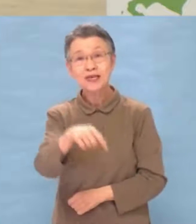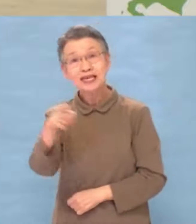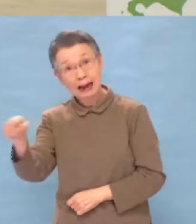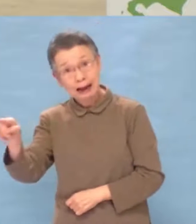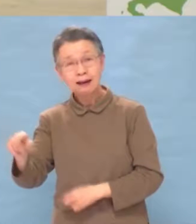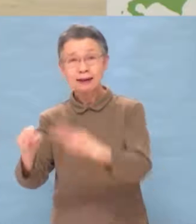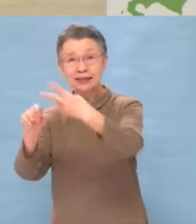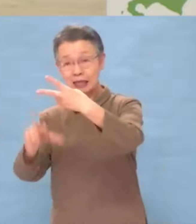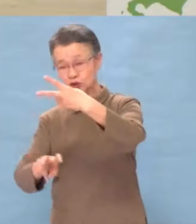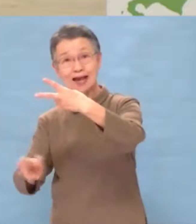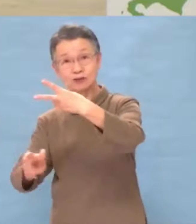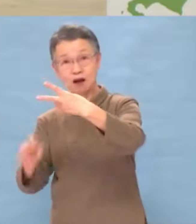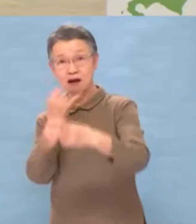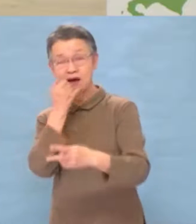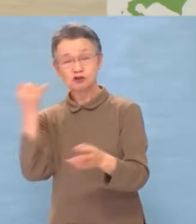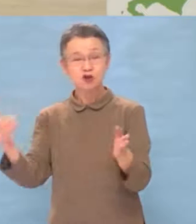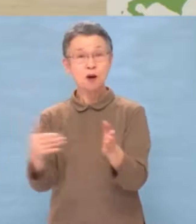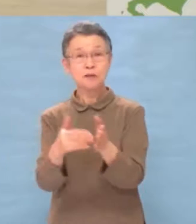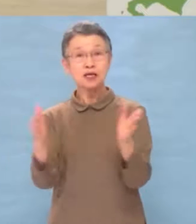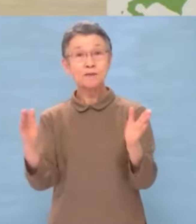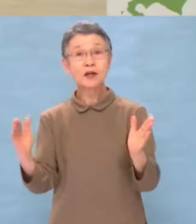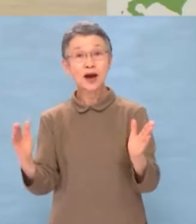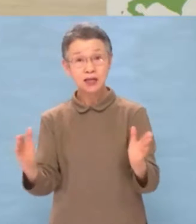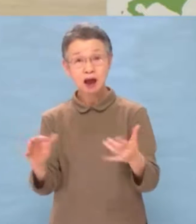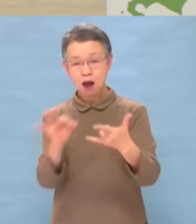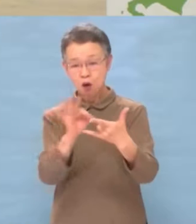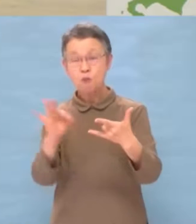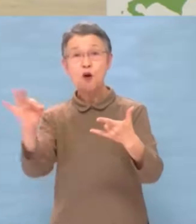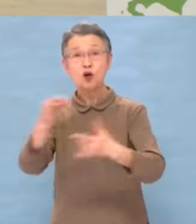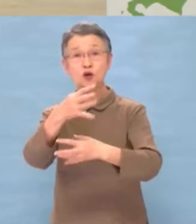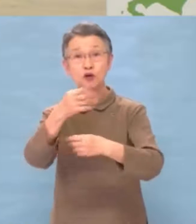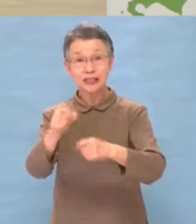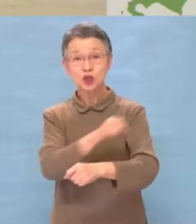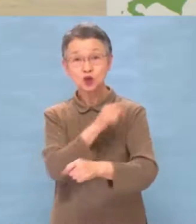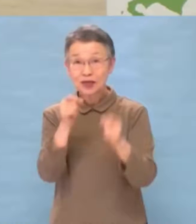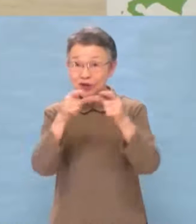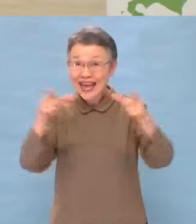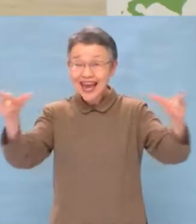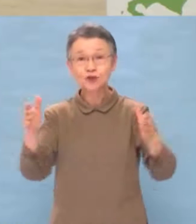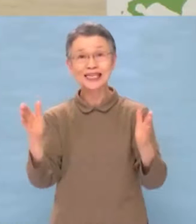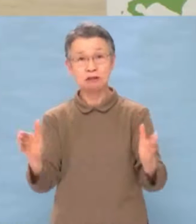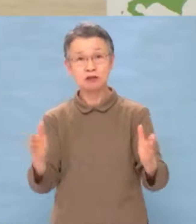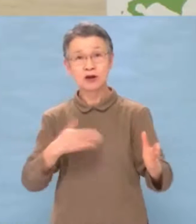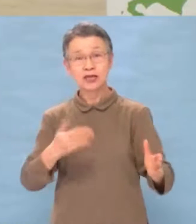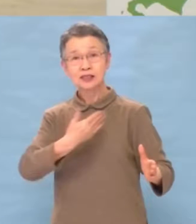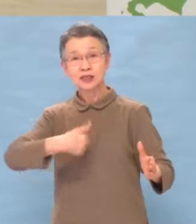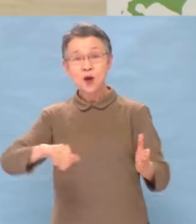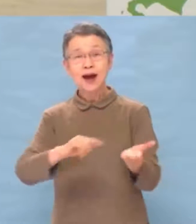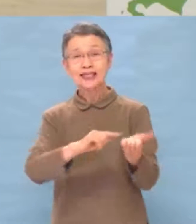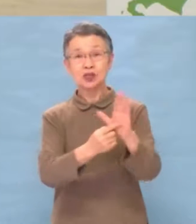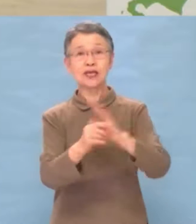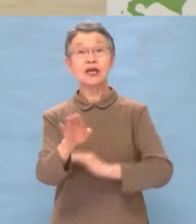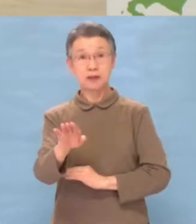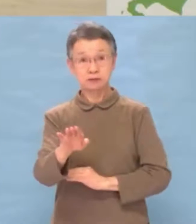から、2月20日水曜日までは、北方領土の日特別啓発期間と私どもの地域で呼